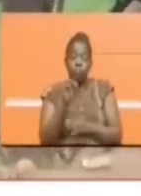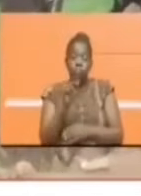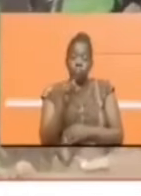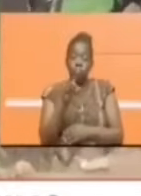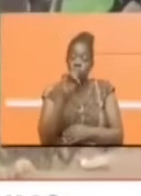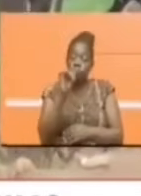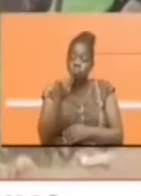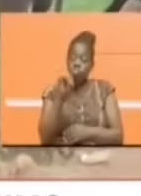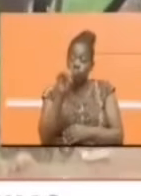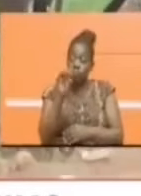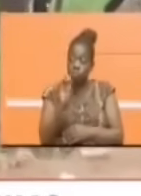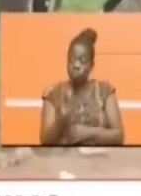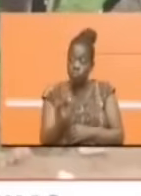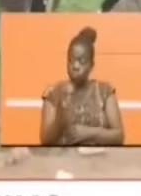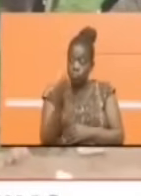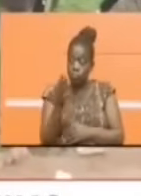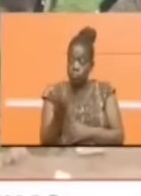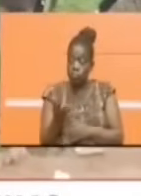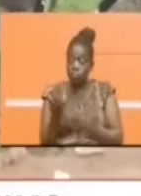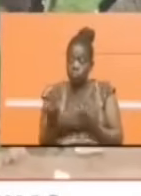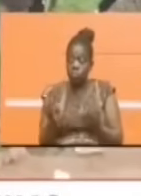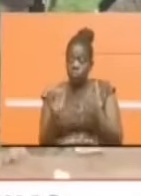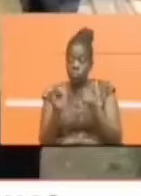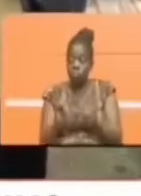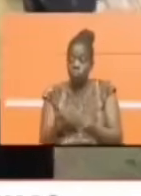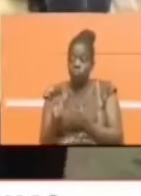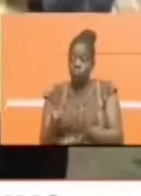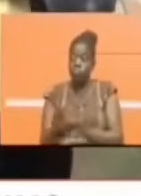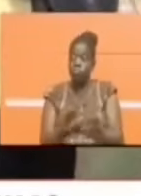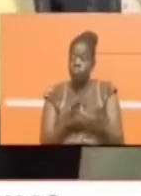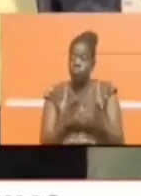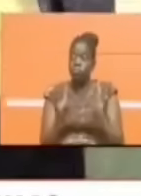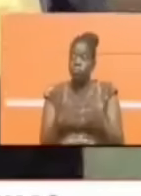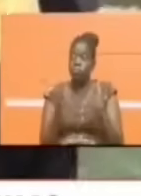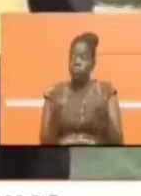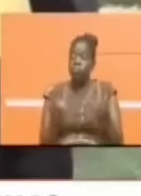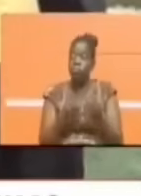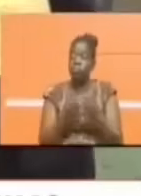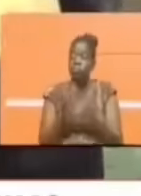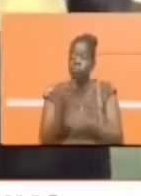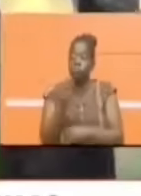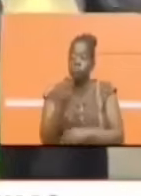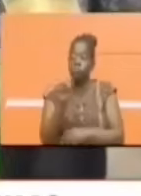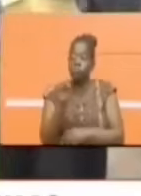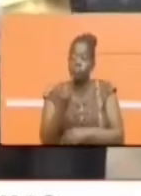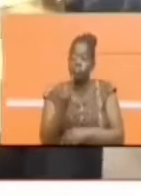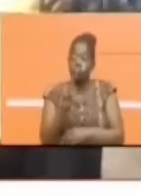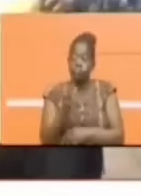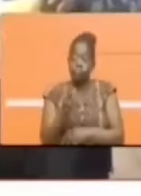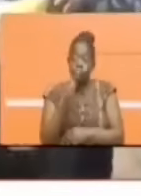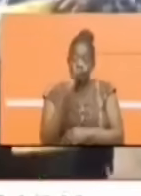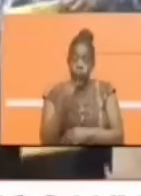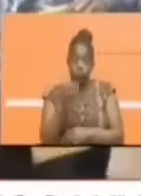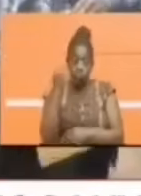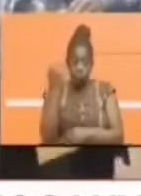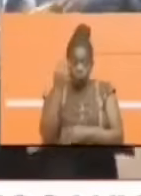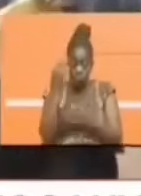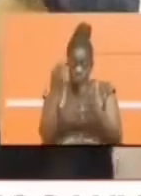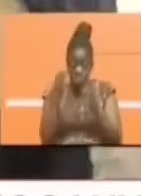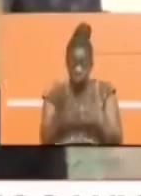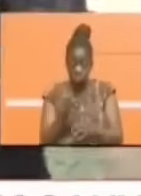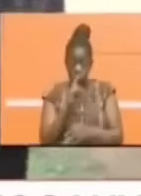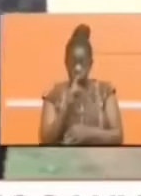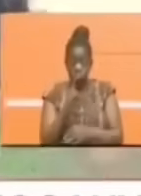lubugu munisipaali makindye naye asigala aliganyizibwa abaana nga bakulembeddwa kumalumale bategeeza nti wadde kkooti yasala omusango